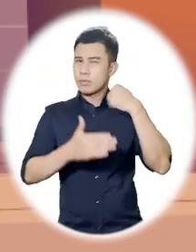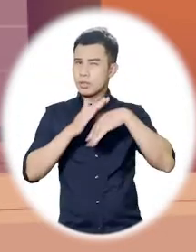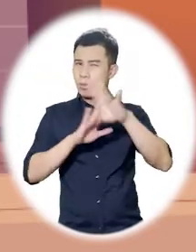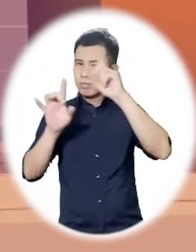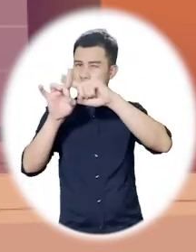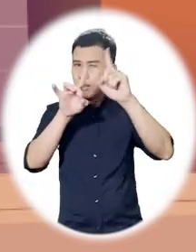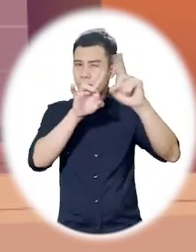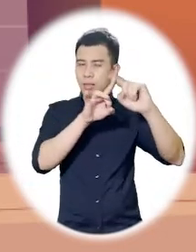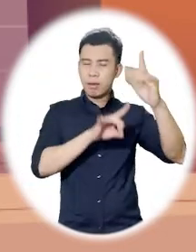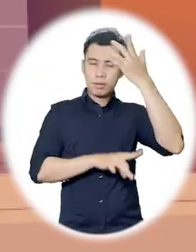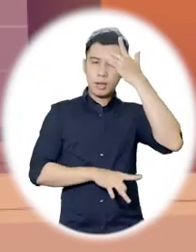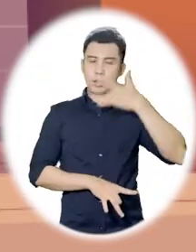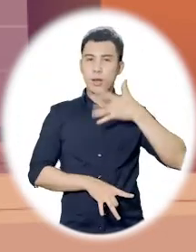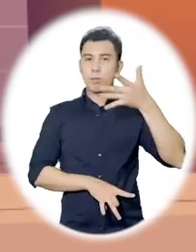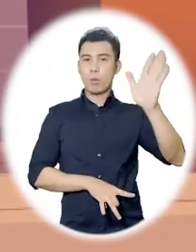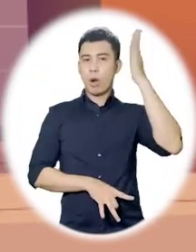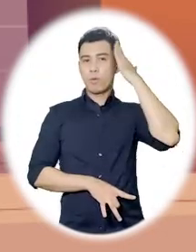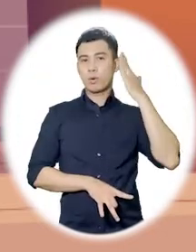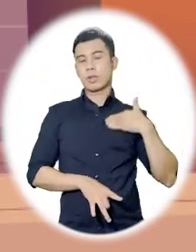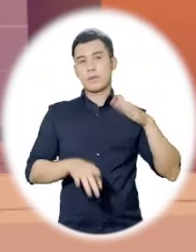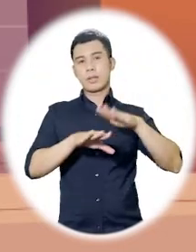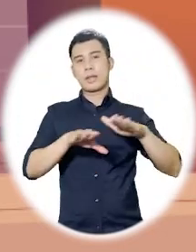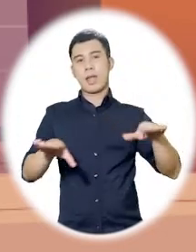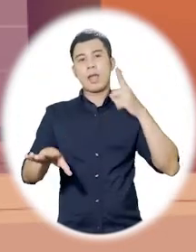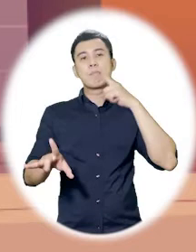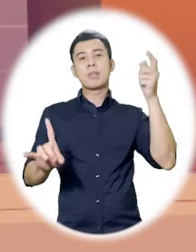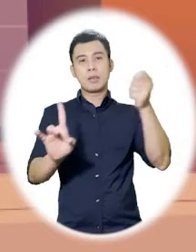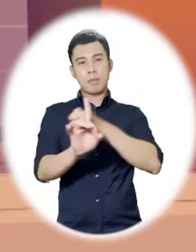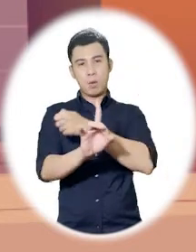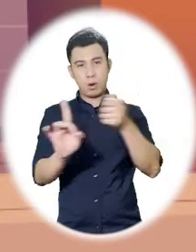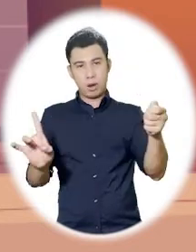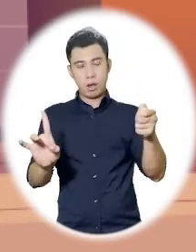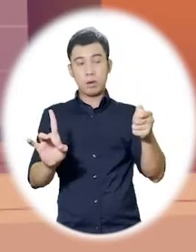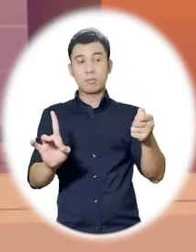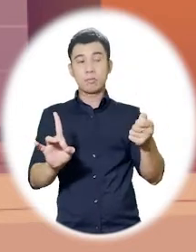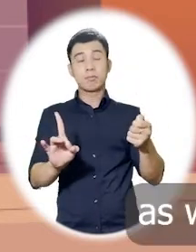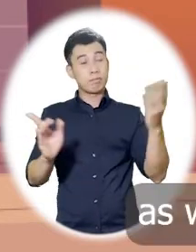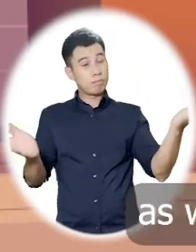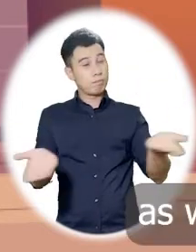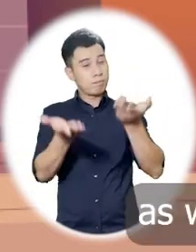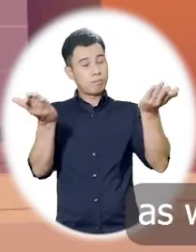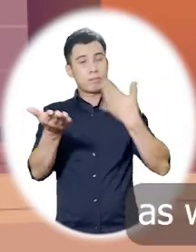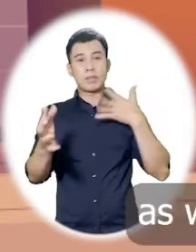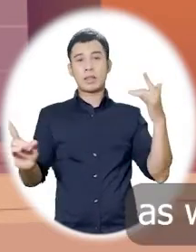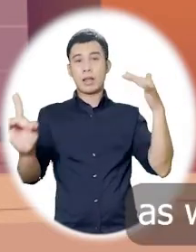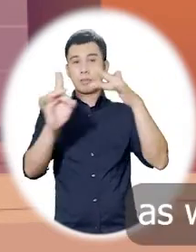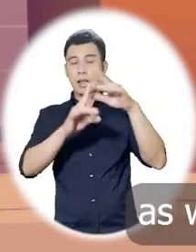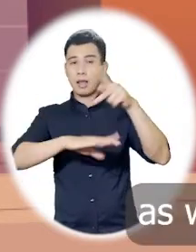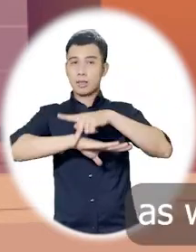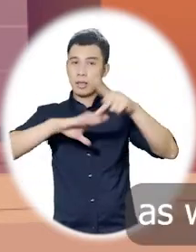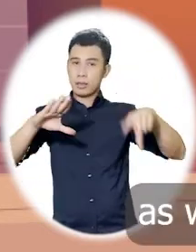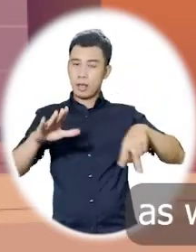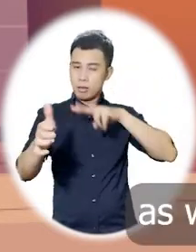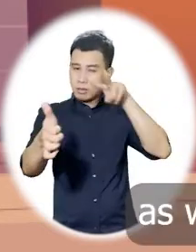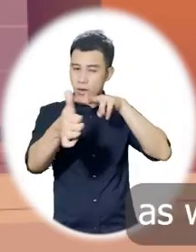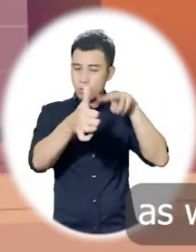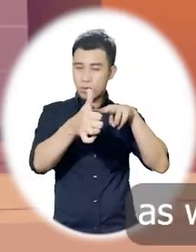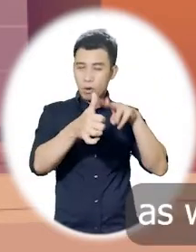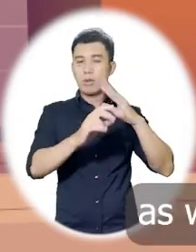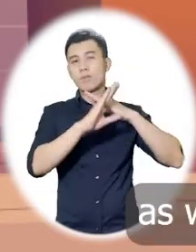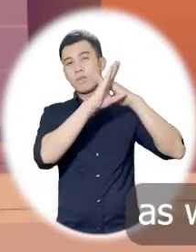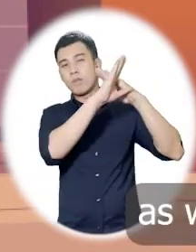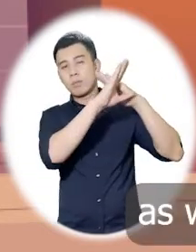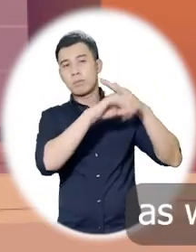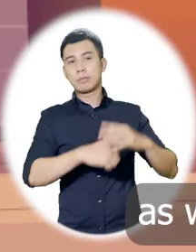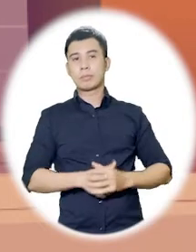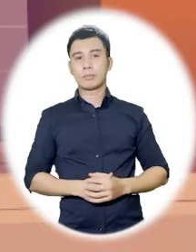cần cân nhắc đến sự đa dạng trong các trải nghiệm và nhu cầu của phụ nữ và trẻ em gái bị bạo lực, cũng như khuyến khích sự tham gia của họ vào việc thiết kế và theo